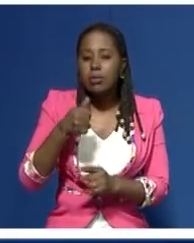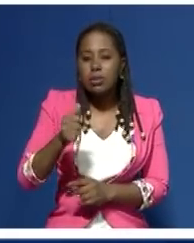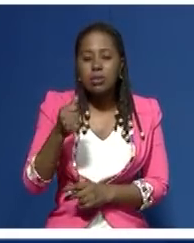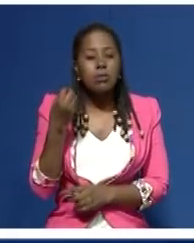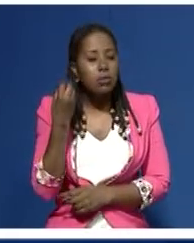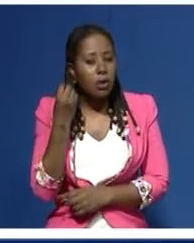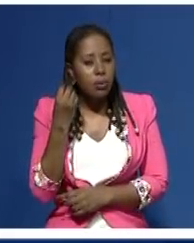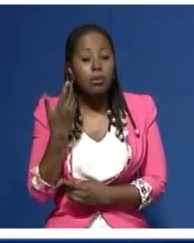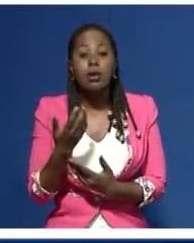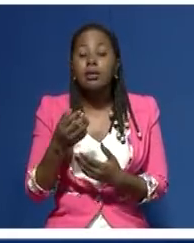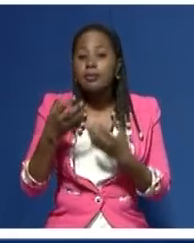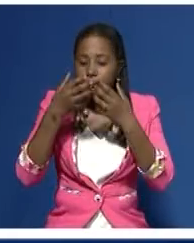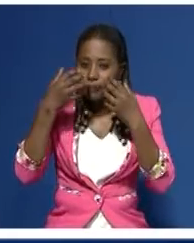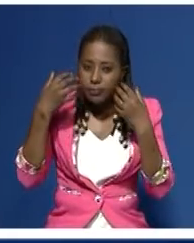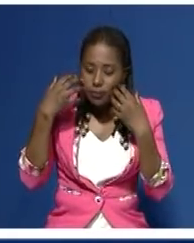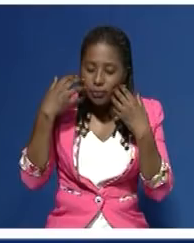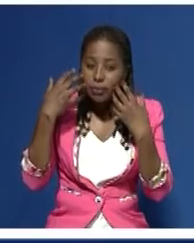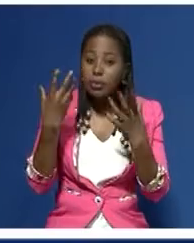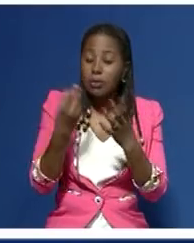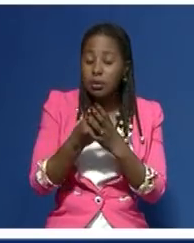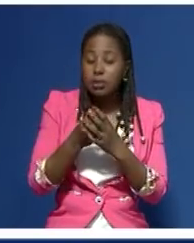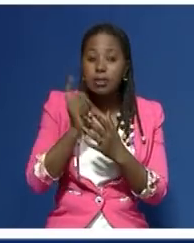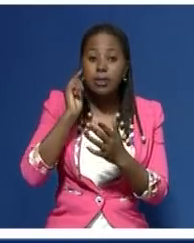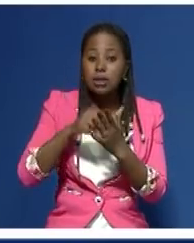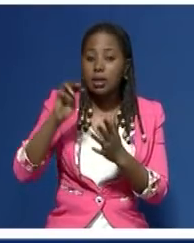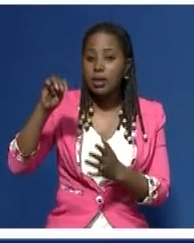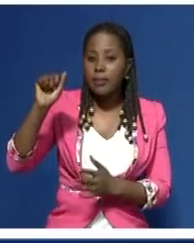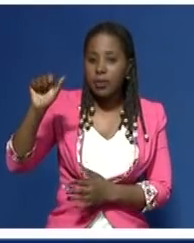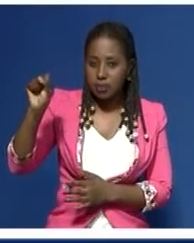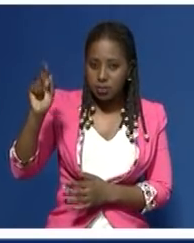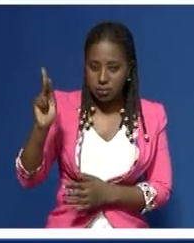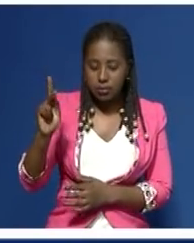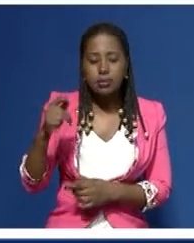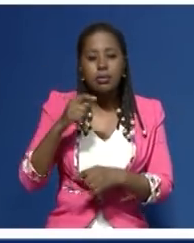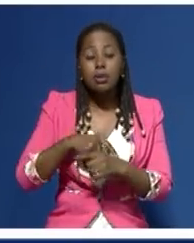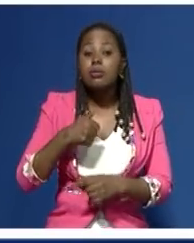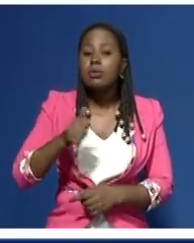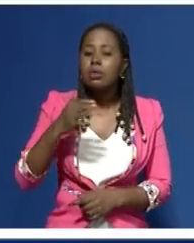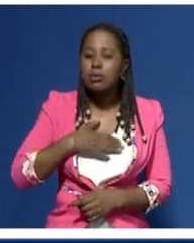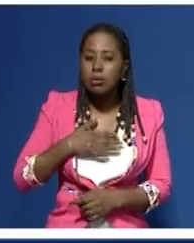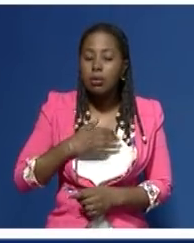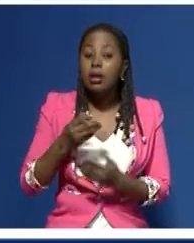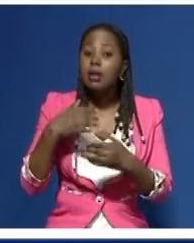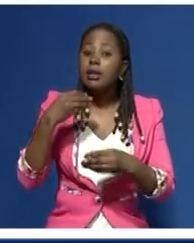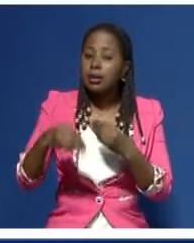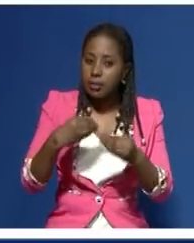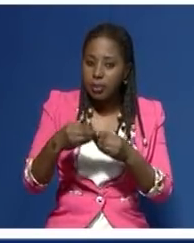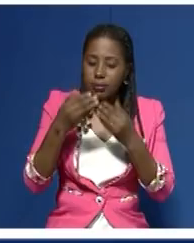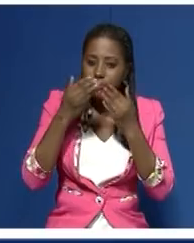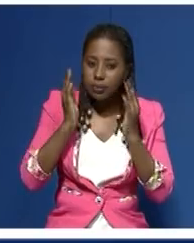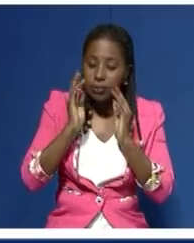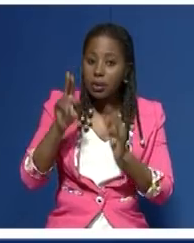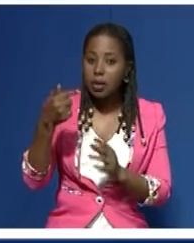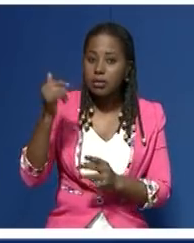unaumwa, vaa vikinga pua na mdomo, yani mask. Unapokohoa, jikinge na kitambaa ama